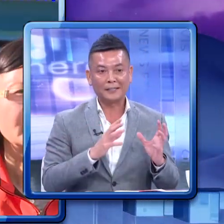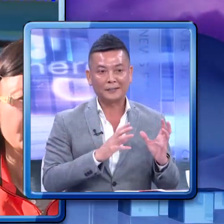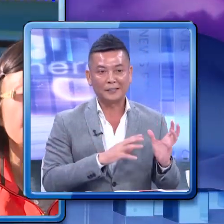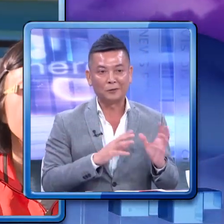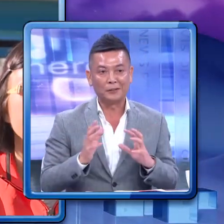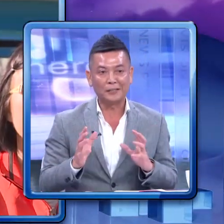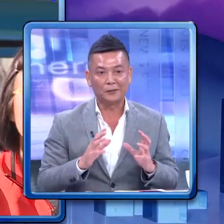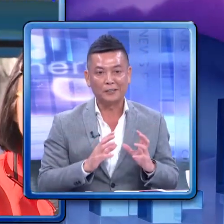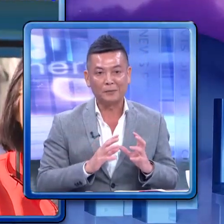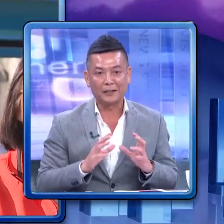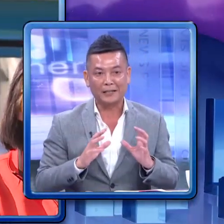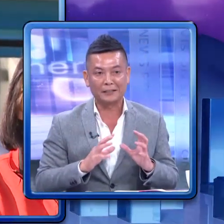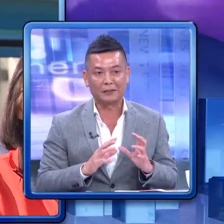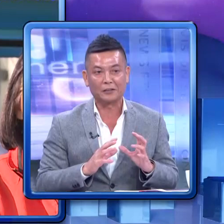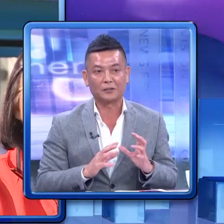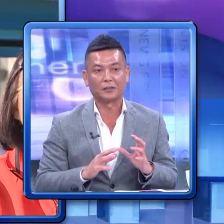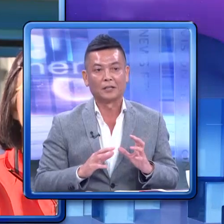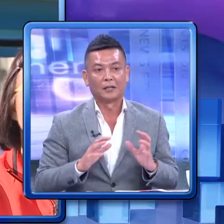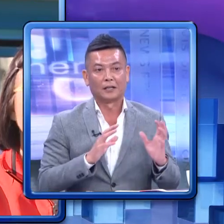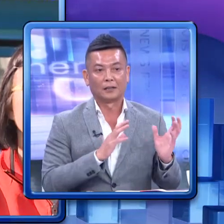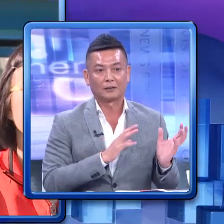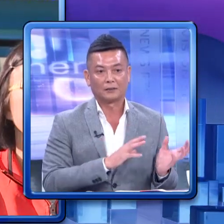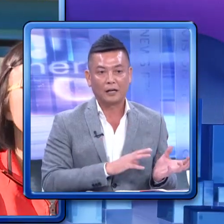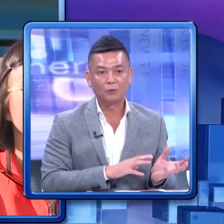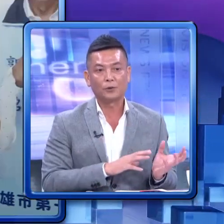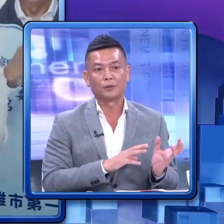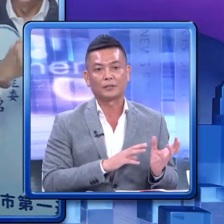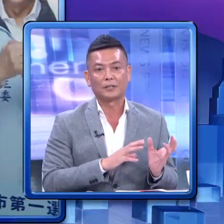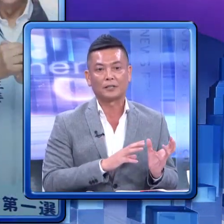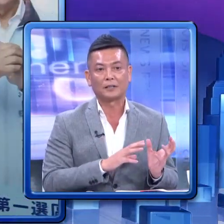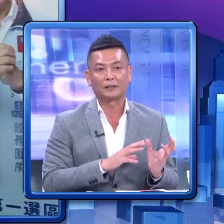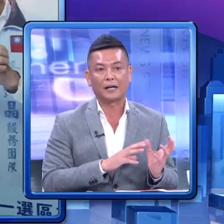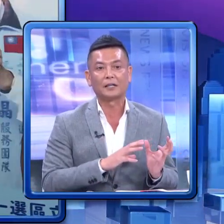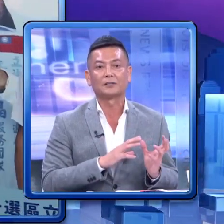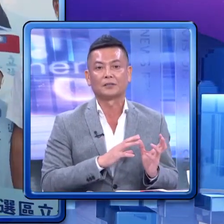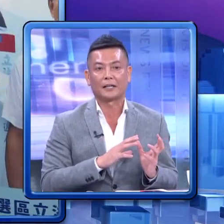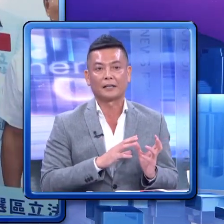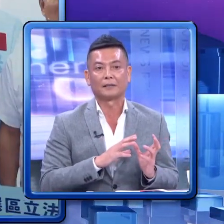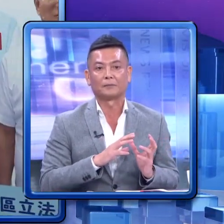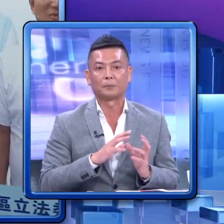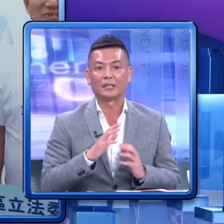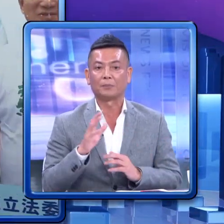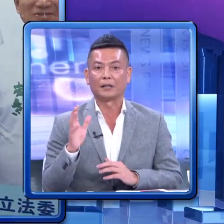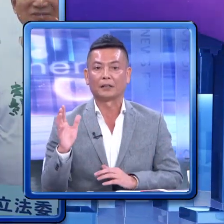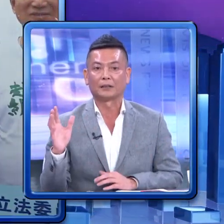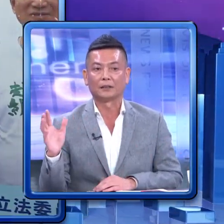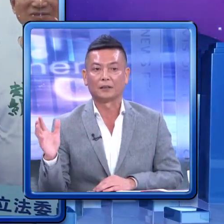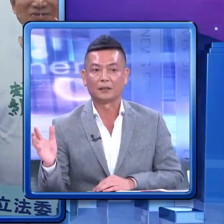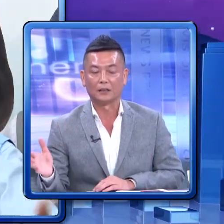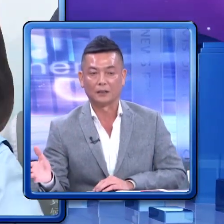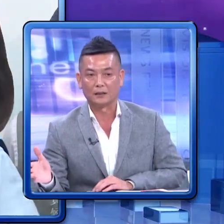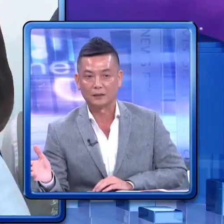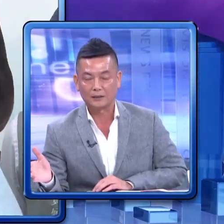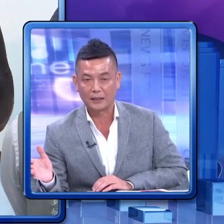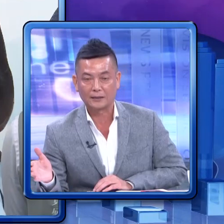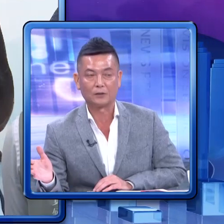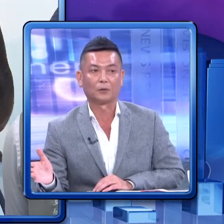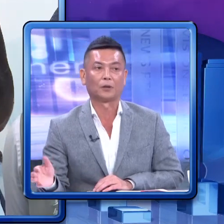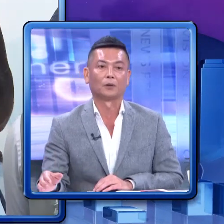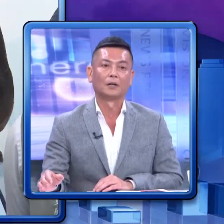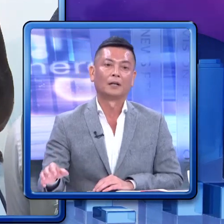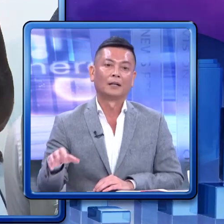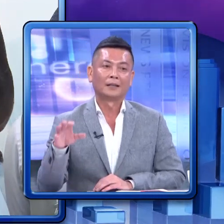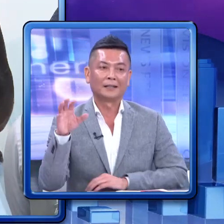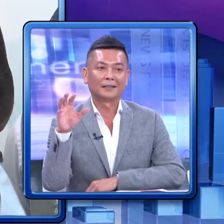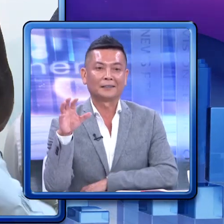而在第一轮、第二轮里面看到的是，韩国瑜先生他一直在批评蔡